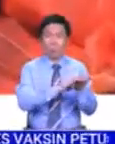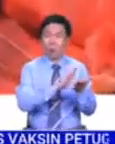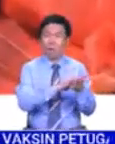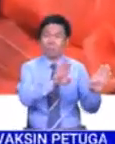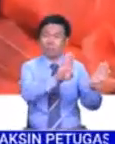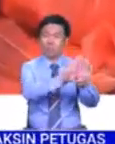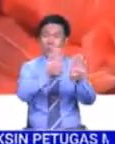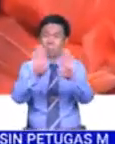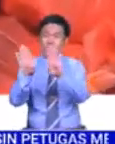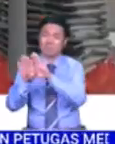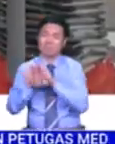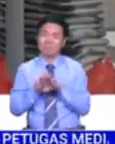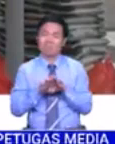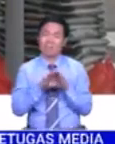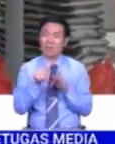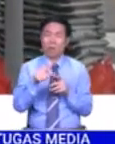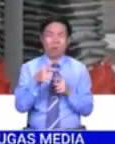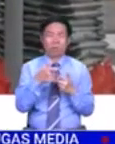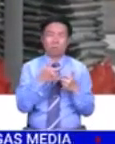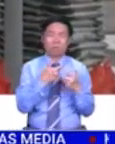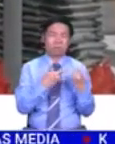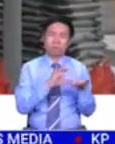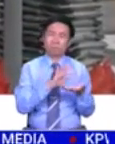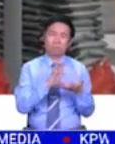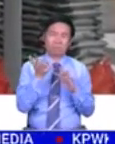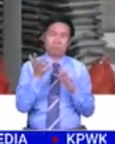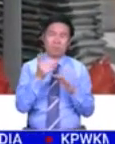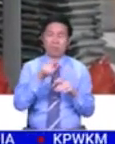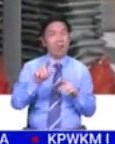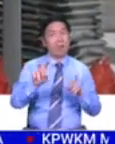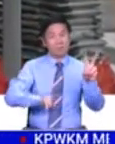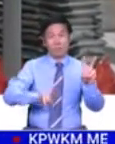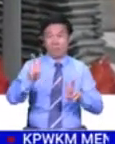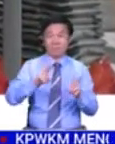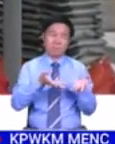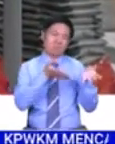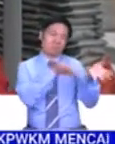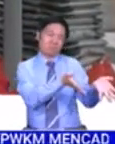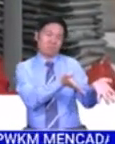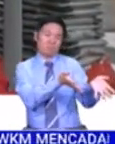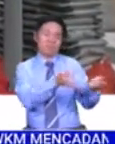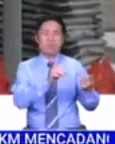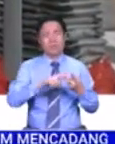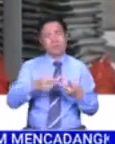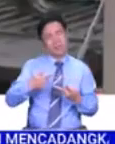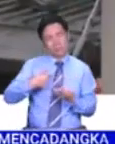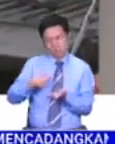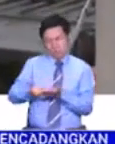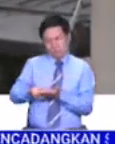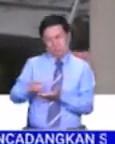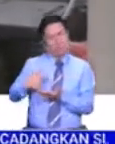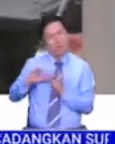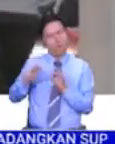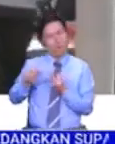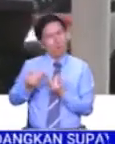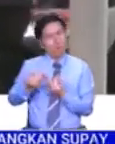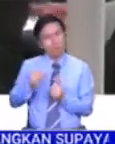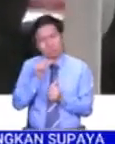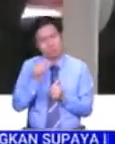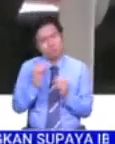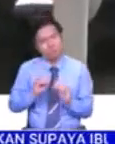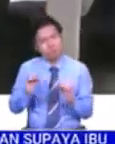telah menjejaskan mereka, bukan sahaja untuk maintenance kenderaannya, mana diri mereka dan keluarga mereka.